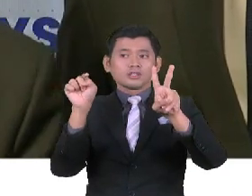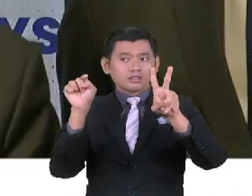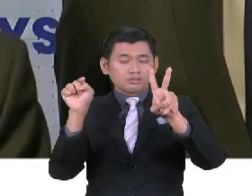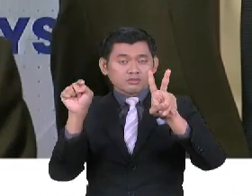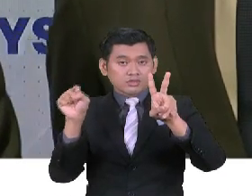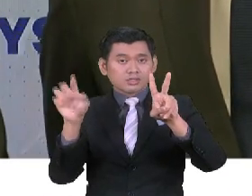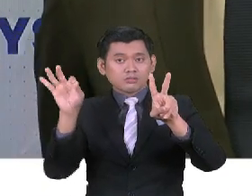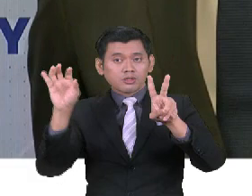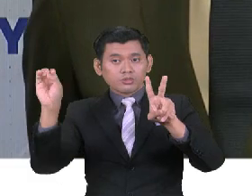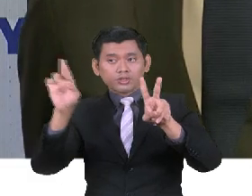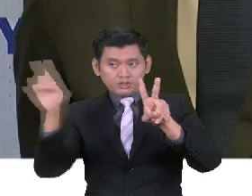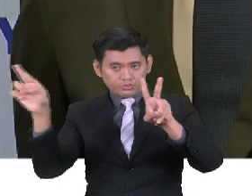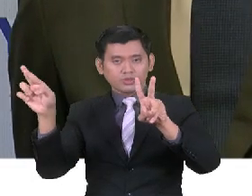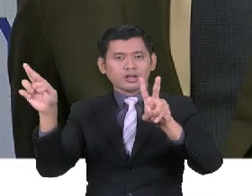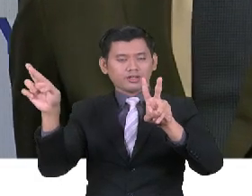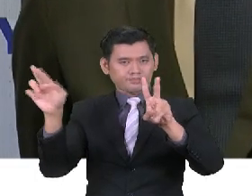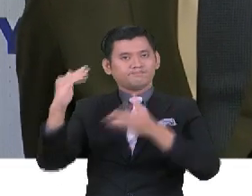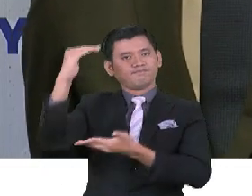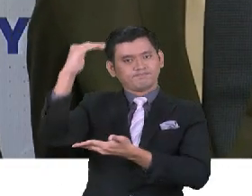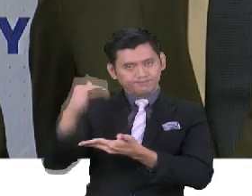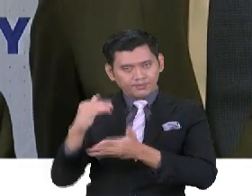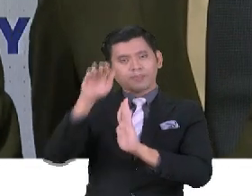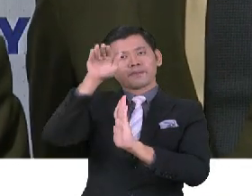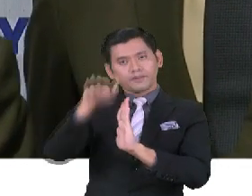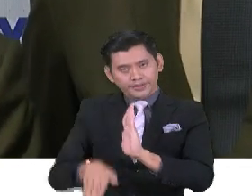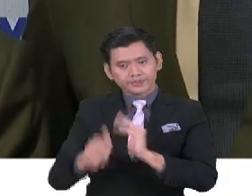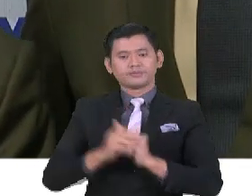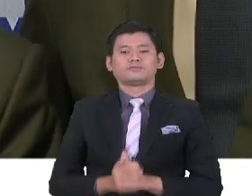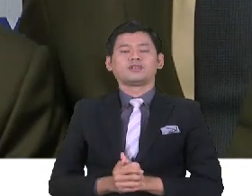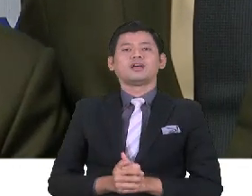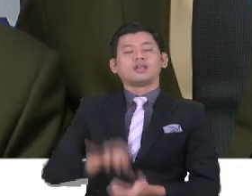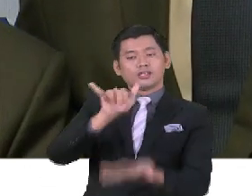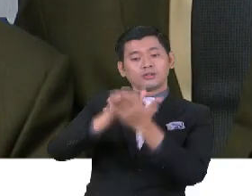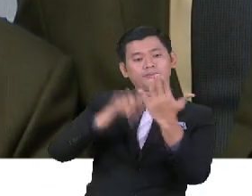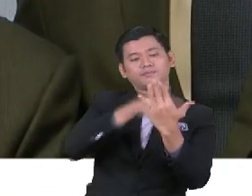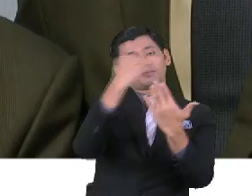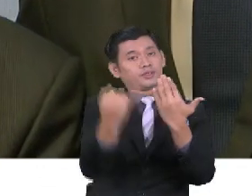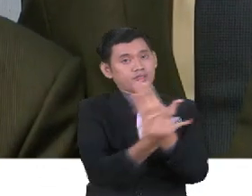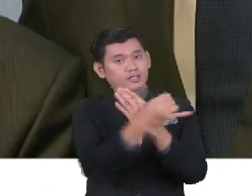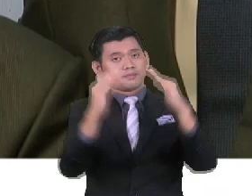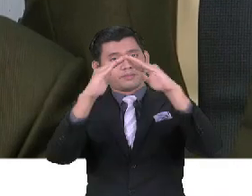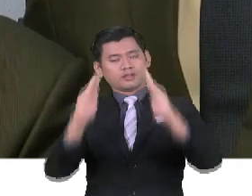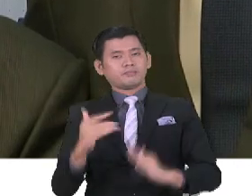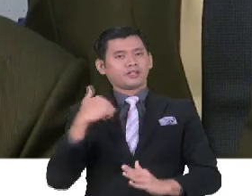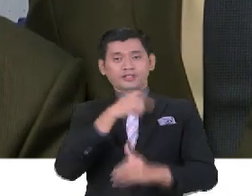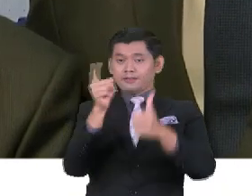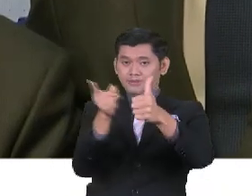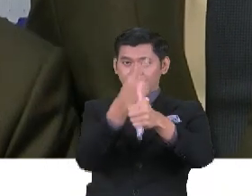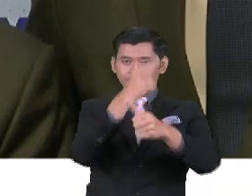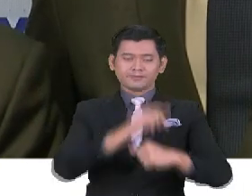RM290,000 ke bawah. Ya. Ha, jadi ini adalah projek perumahan kita yang